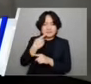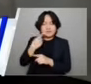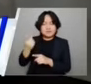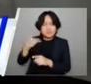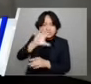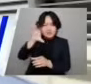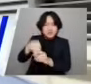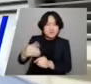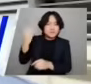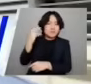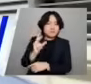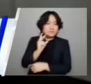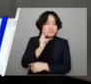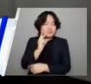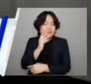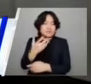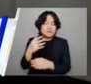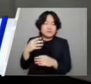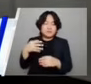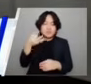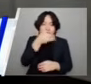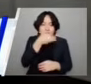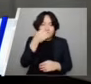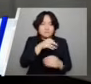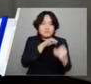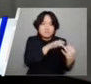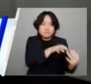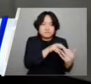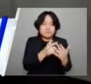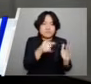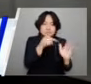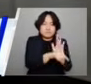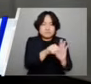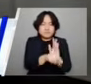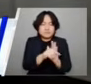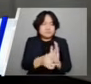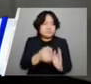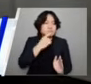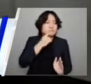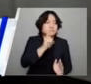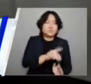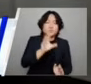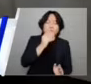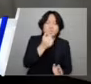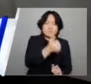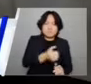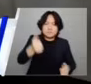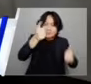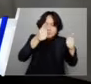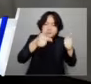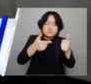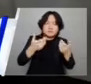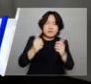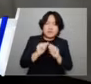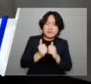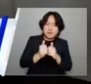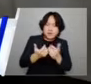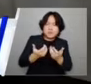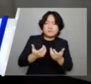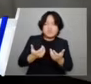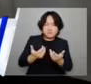inutos? Paano isinagawa? Pinag-aaralan namin kung paano nga ba makakwalify itong testimonya at si mismong Ruina